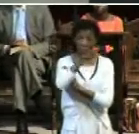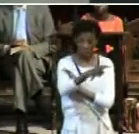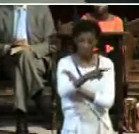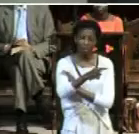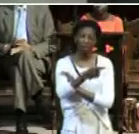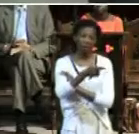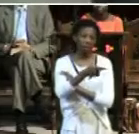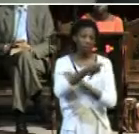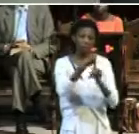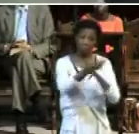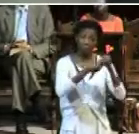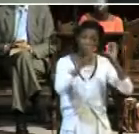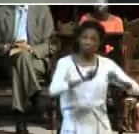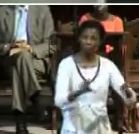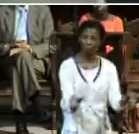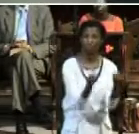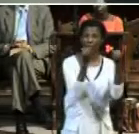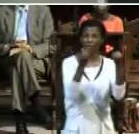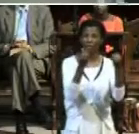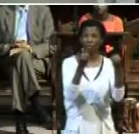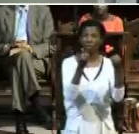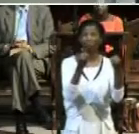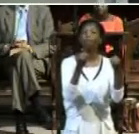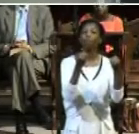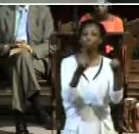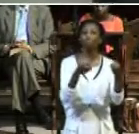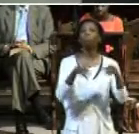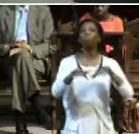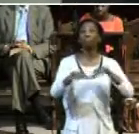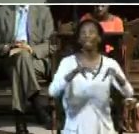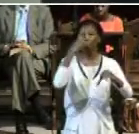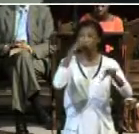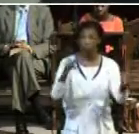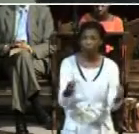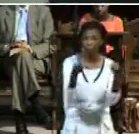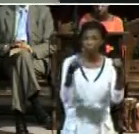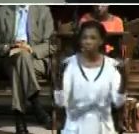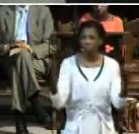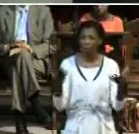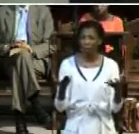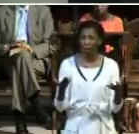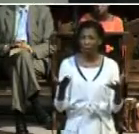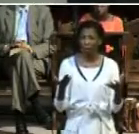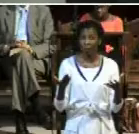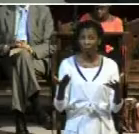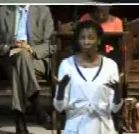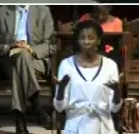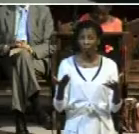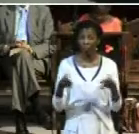sauvé. Et le moyen qu'il a choisi, c'est moi,